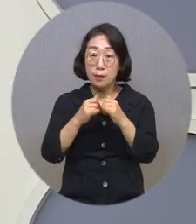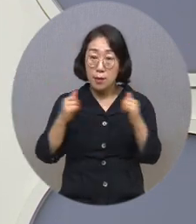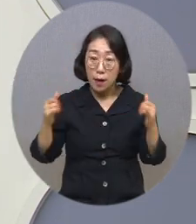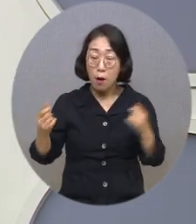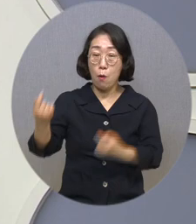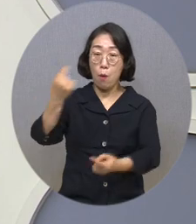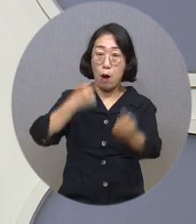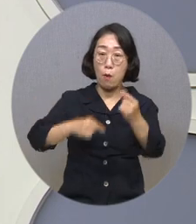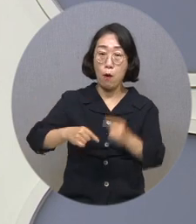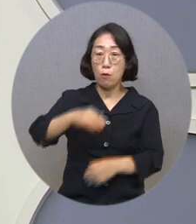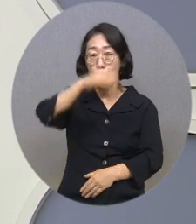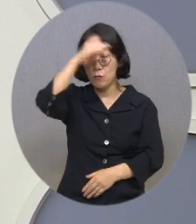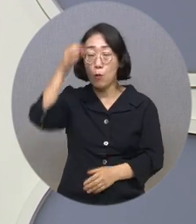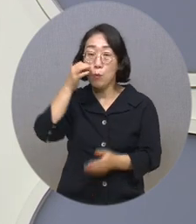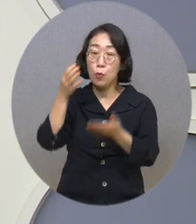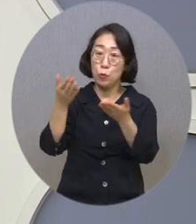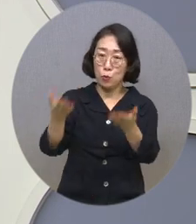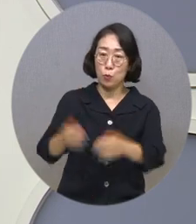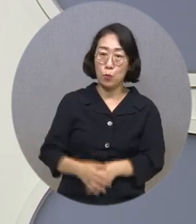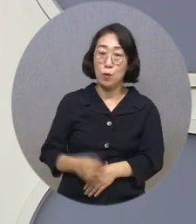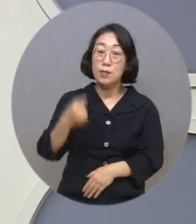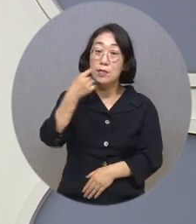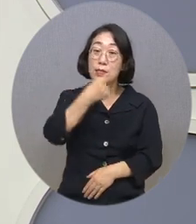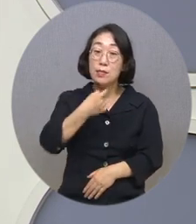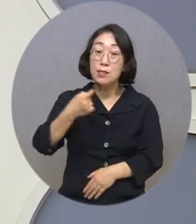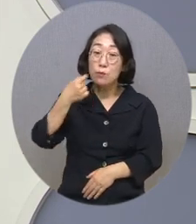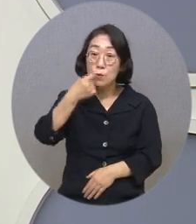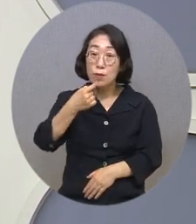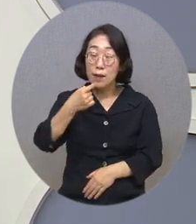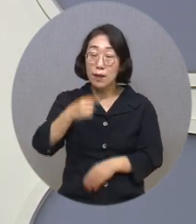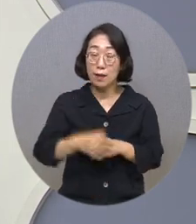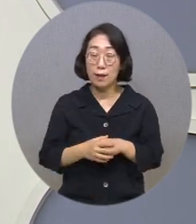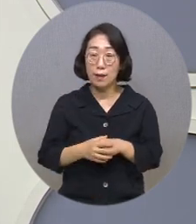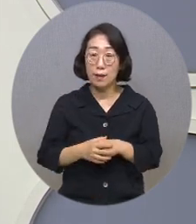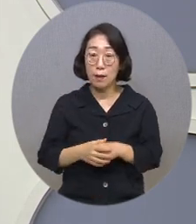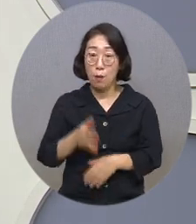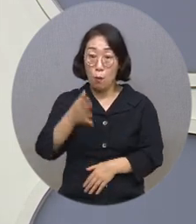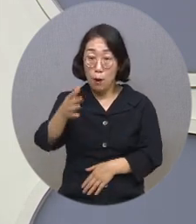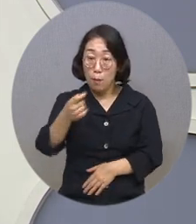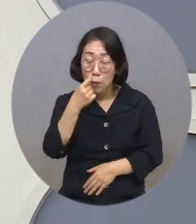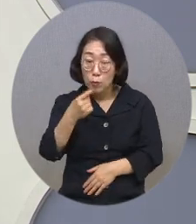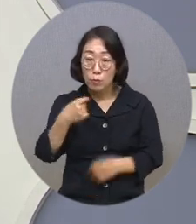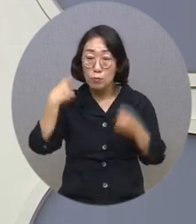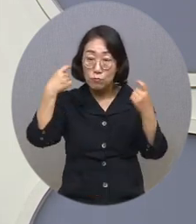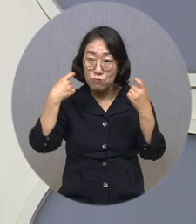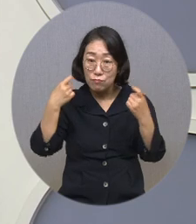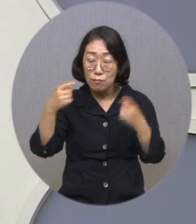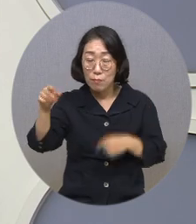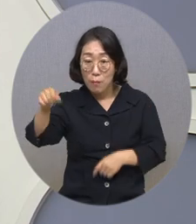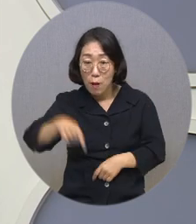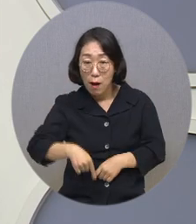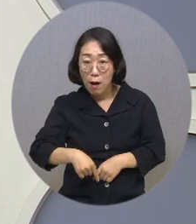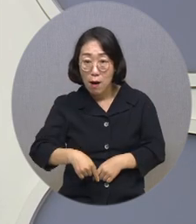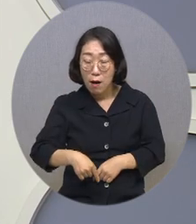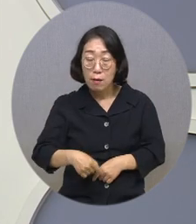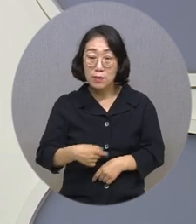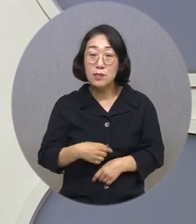와. 그래서 취위생과에서는 우리 학생들이 취위생 할 때 관광객들 오면 취위생 무료로 스케일도